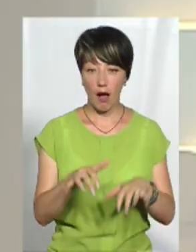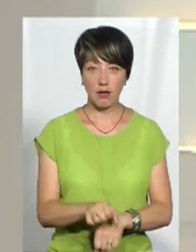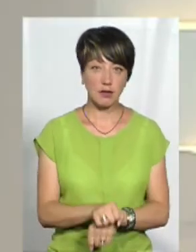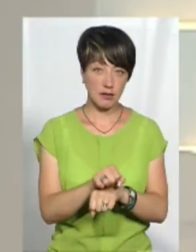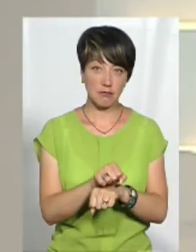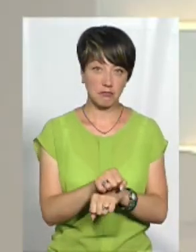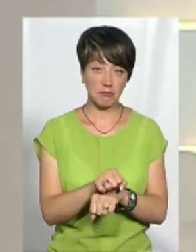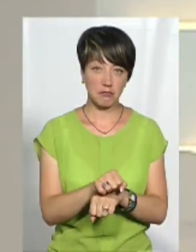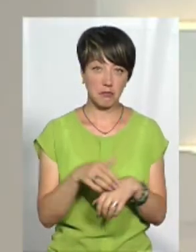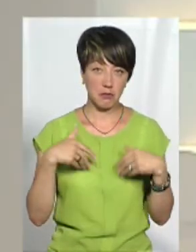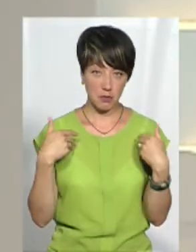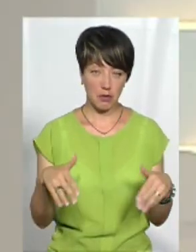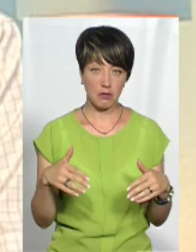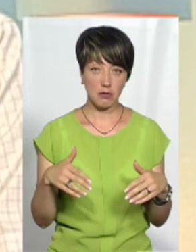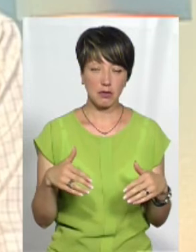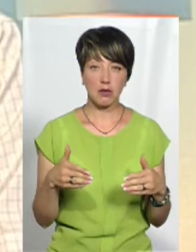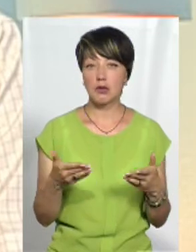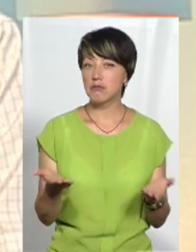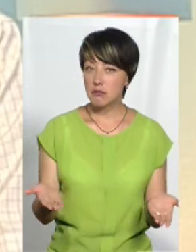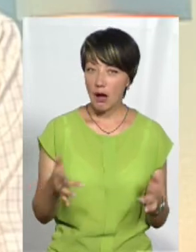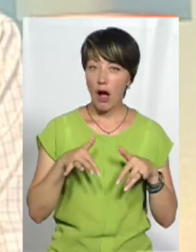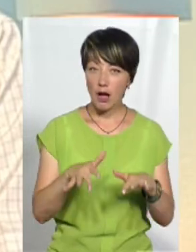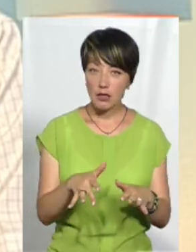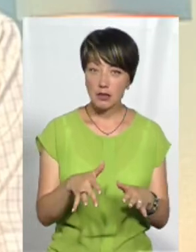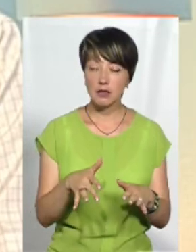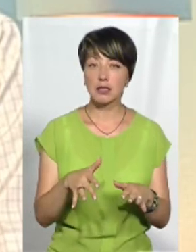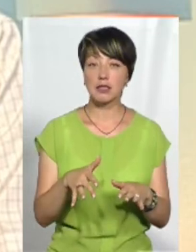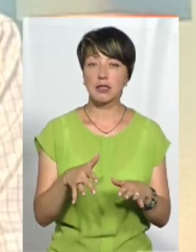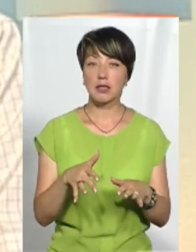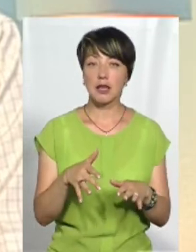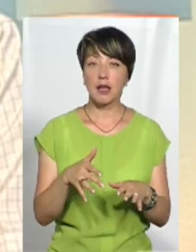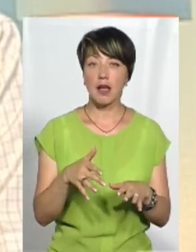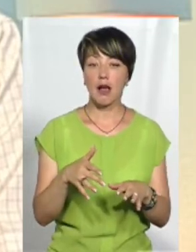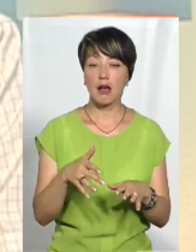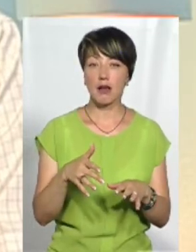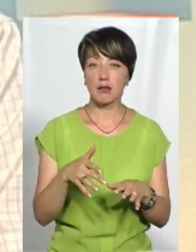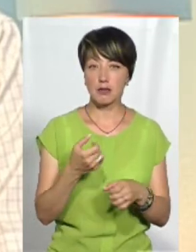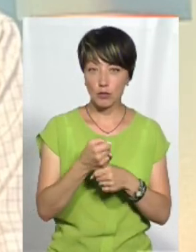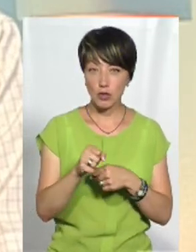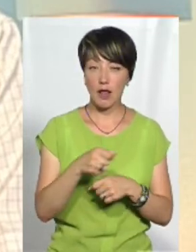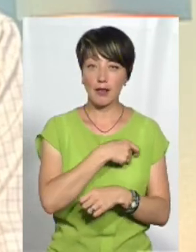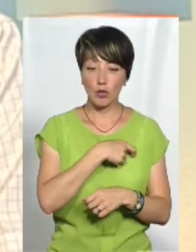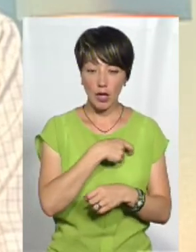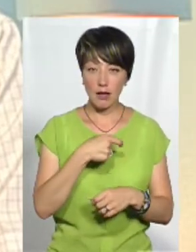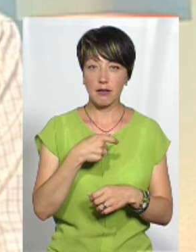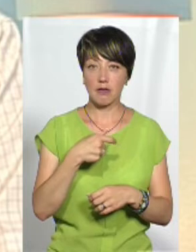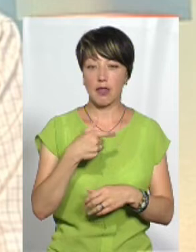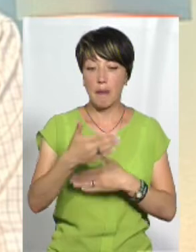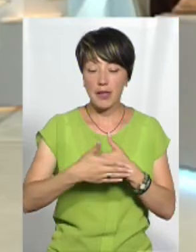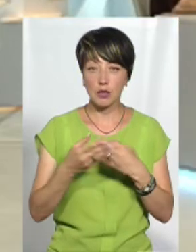вона... Ну чому? Акція ж прийняла рішення про наближення коштів і впровадження